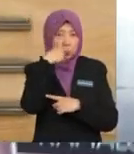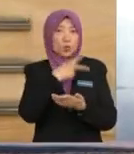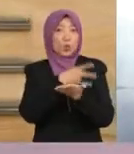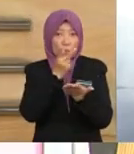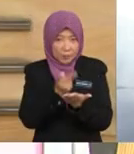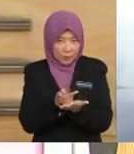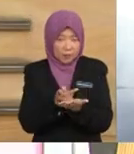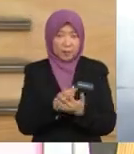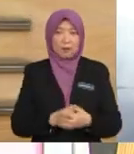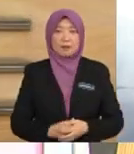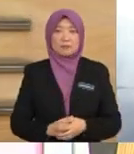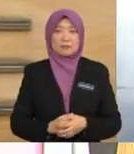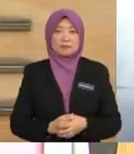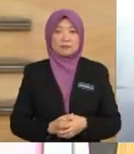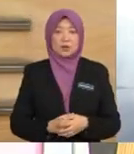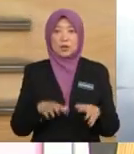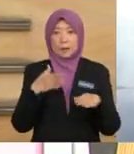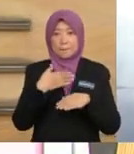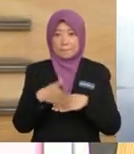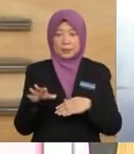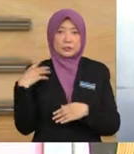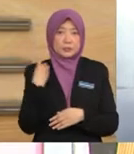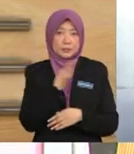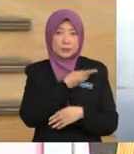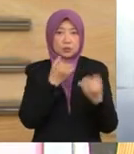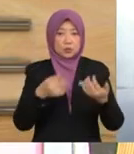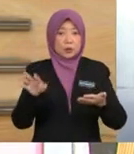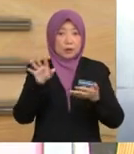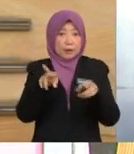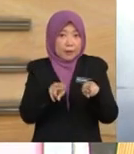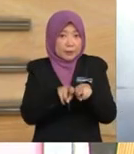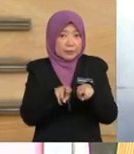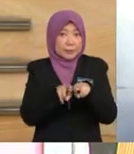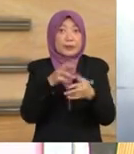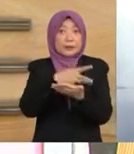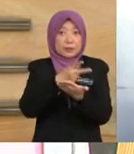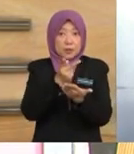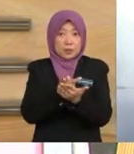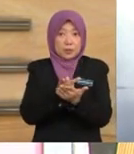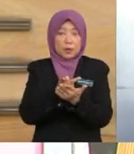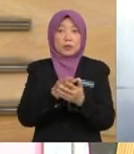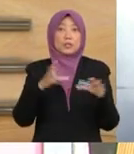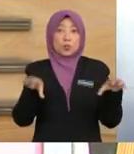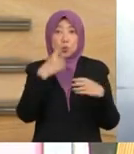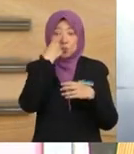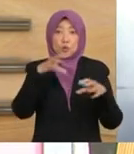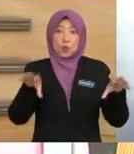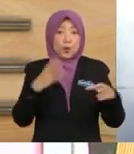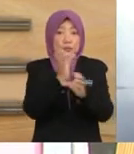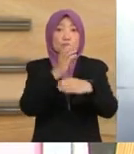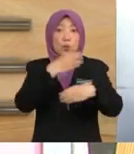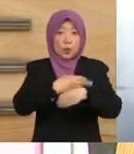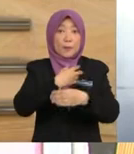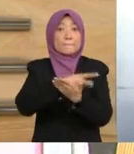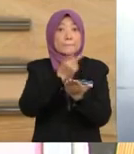sikatnya. Lepas kita ratakan menggunakan scraper tu, kita sikatlah kalau kita nak buat corak sebenarnya. Okey, tujuan dia untuk